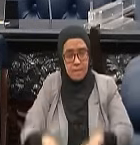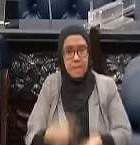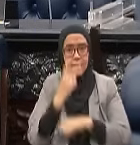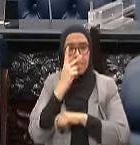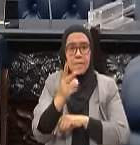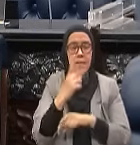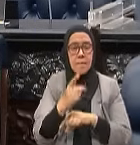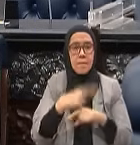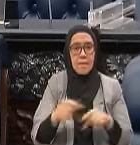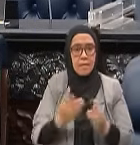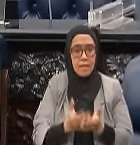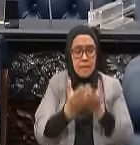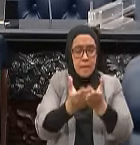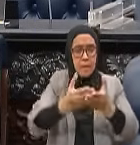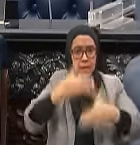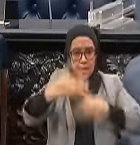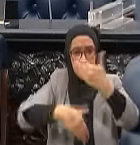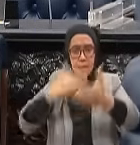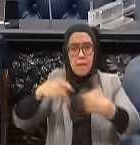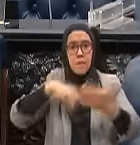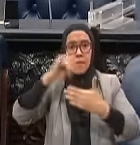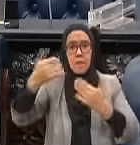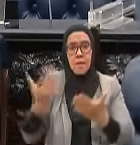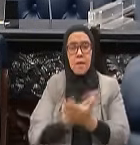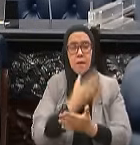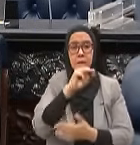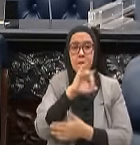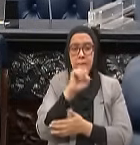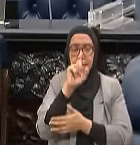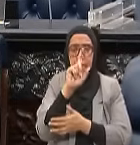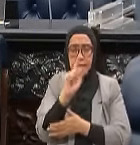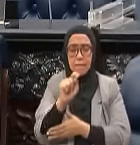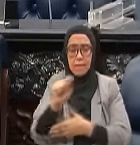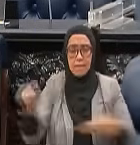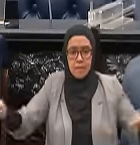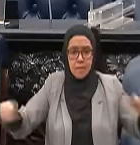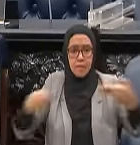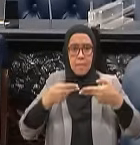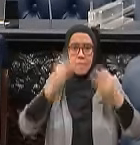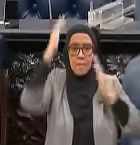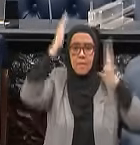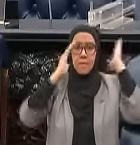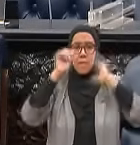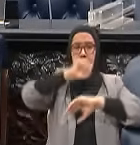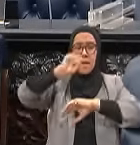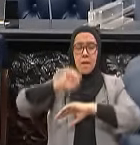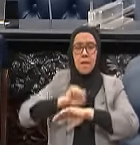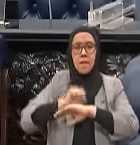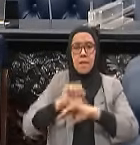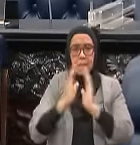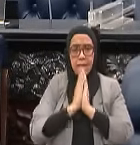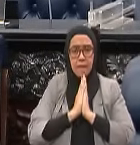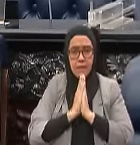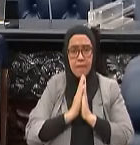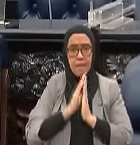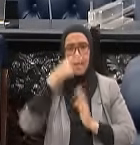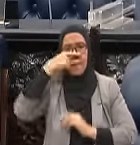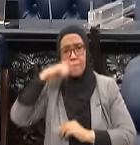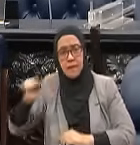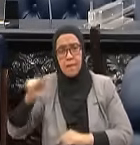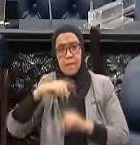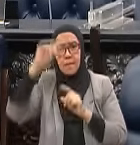misi kabel sistem yang menghubungkan Malaysia Singapura Myanmar Thailand India dan juga India